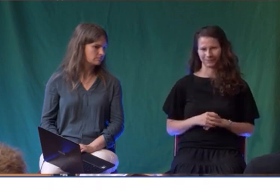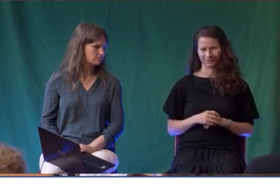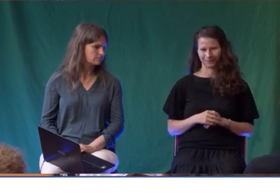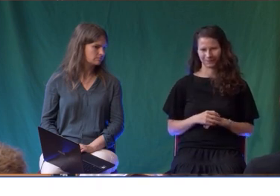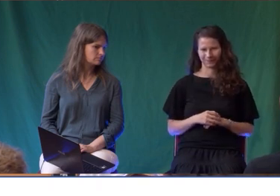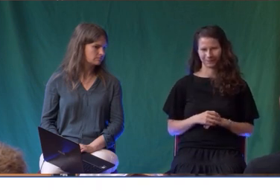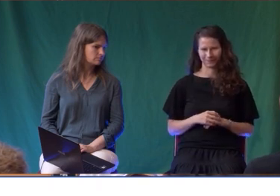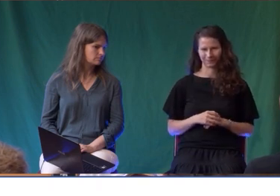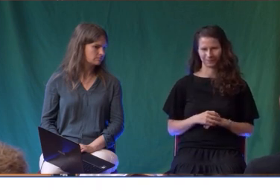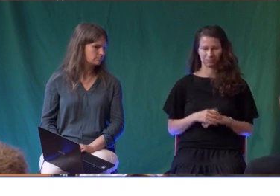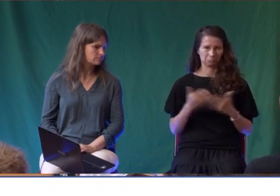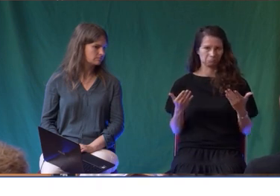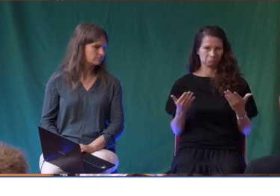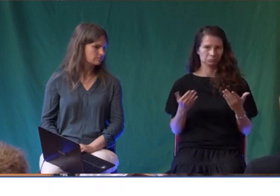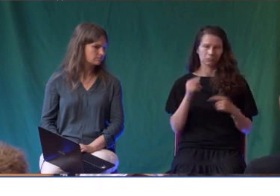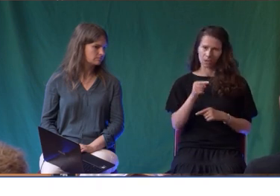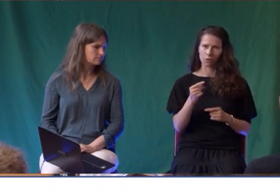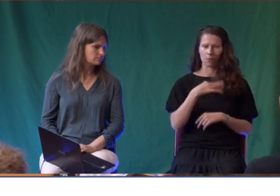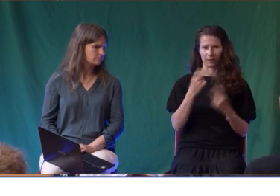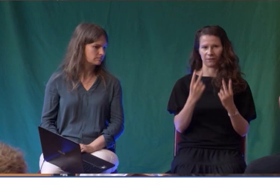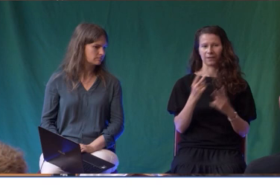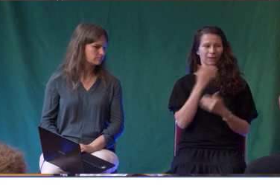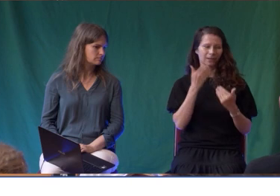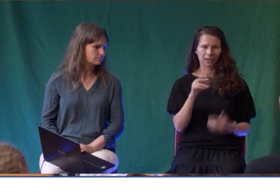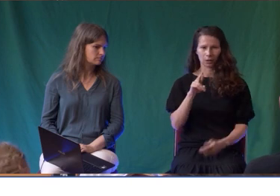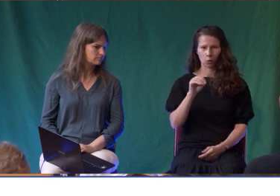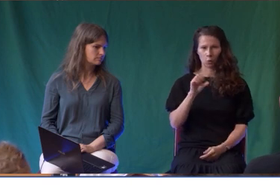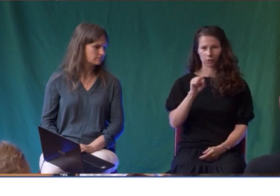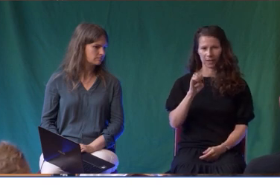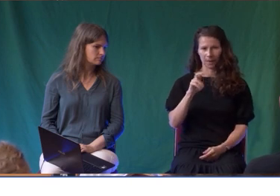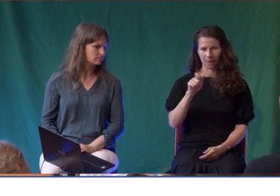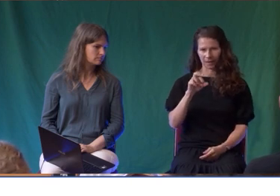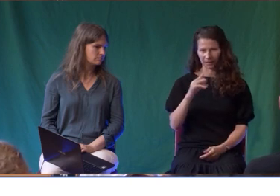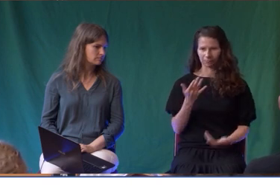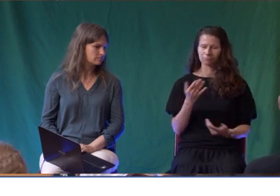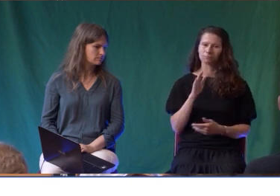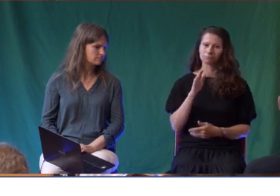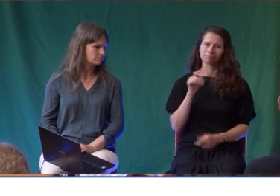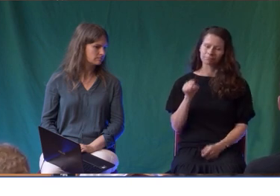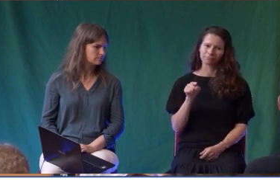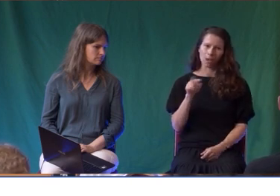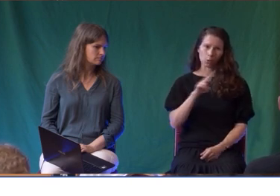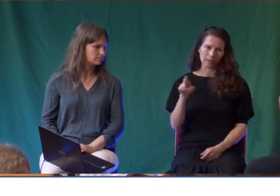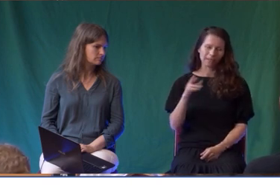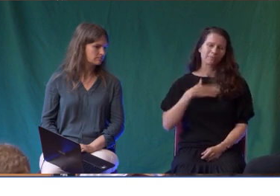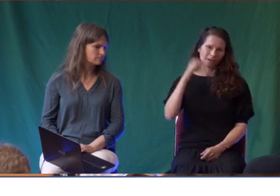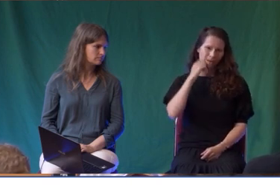das war für mich wichtig danke Rosemarie Rosemarie ist meine Mutter